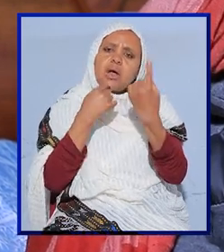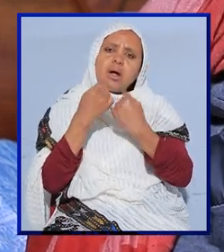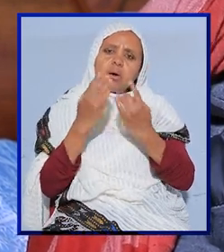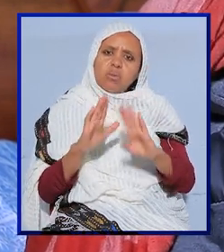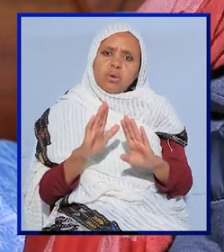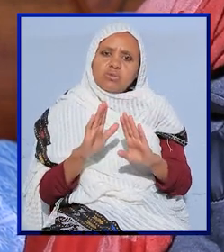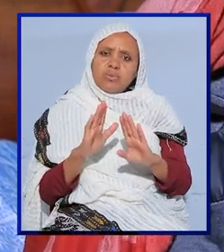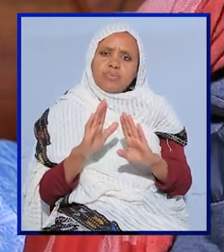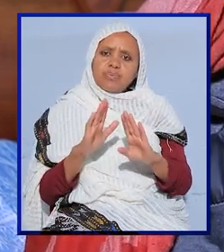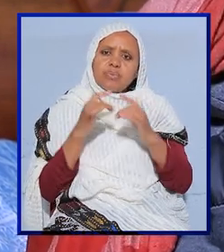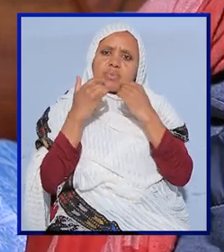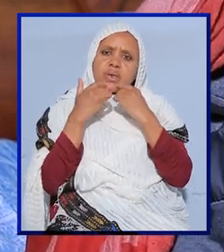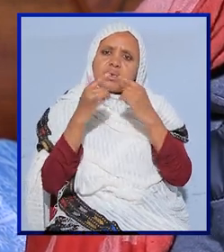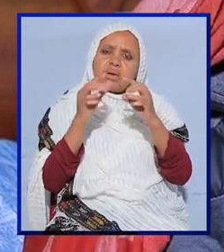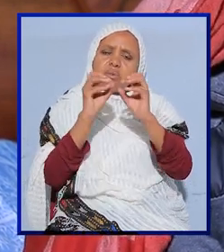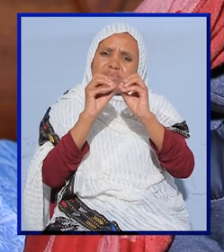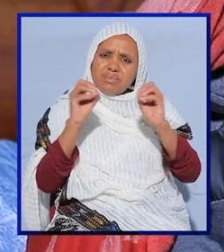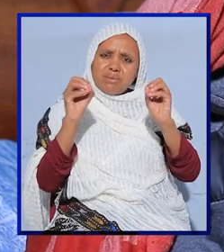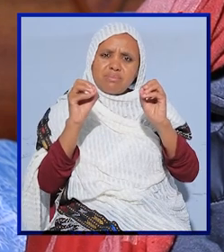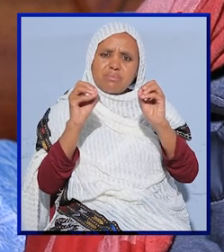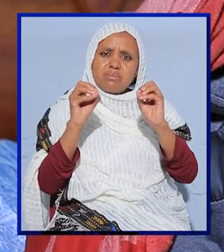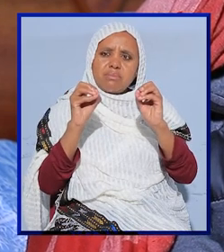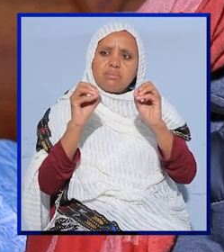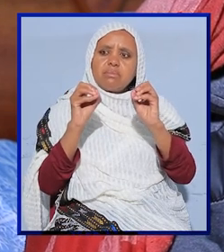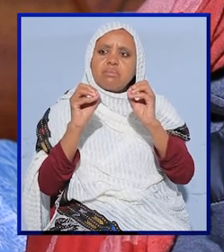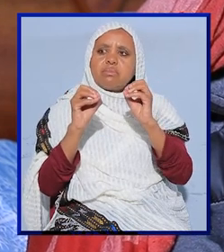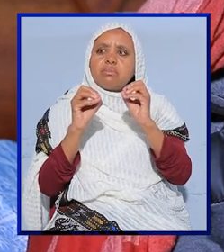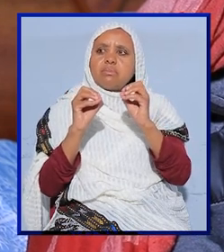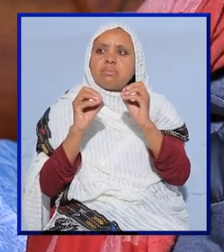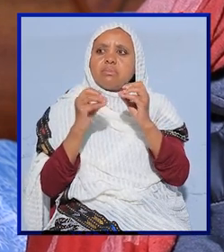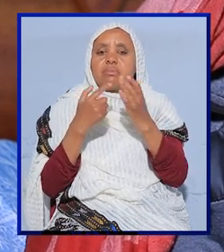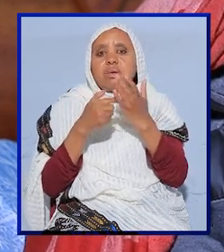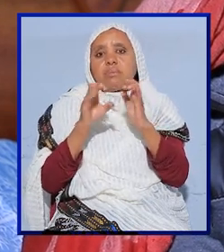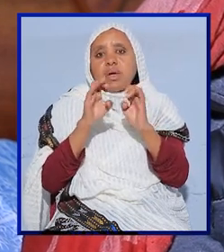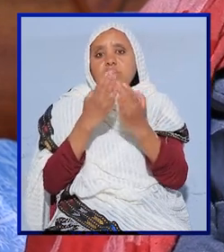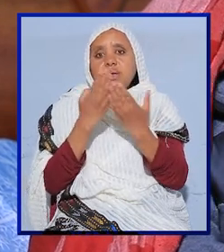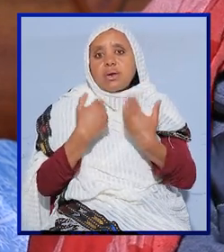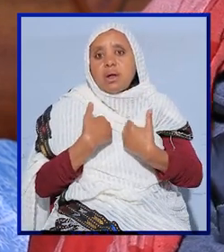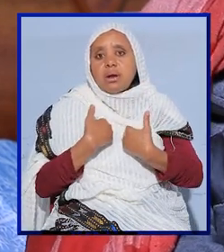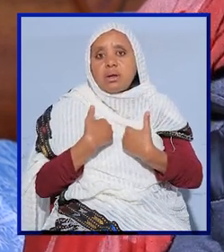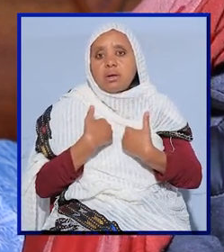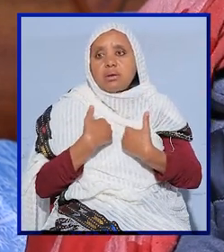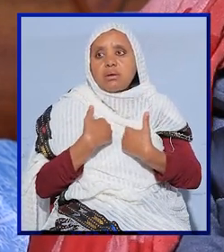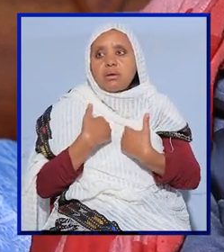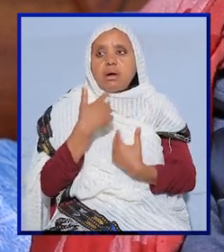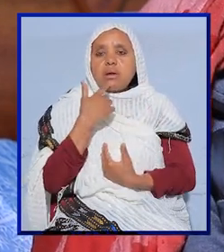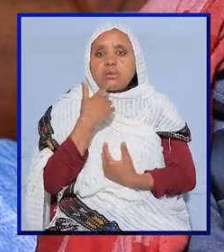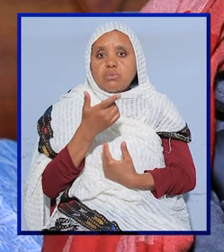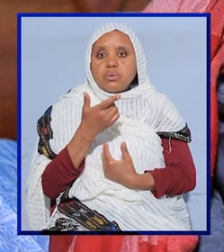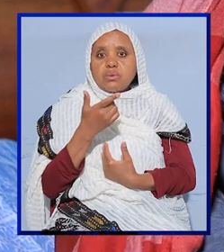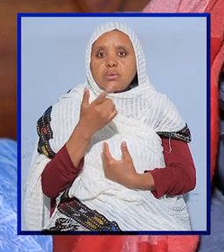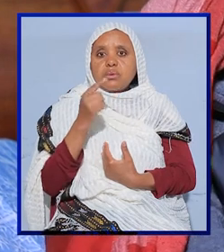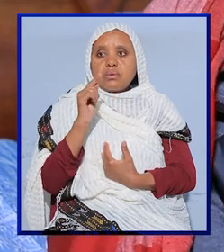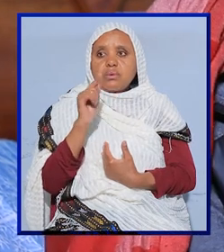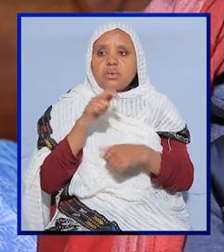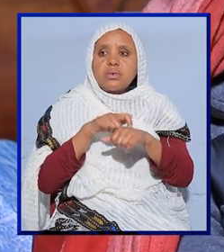በቀጠሮ ተብላልሽ አናገርኩት። ስነግሮ ምንም አለ ጠርተን ወይ እናናግርልሽ እና የሚያደርጉት ነገር ካለ